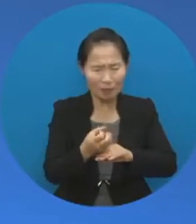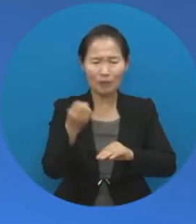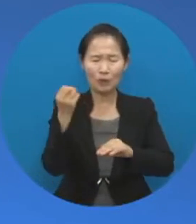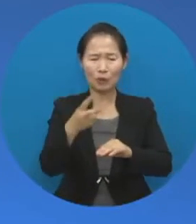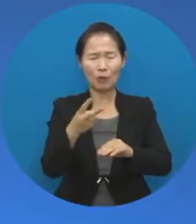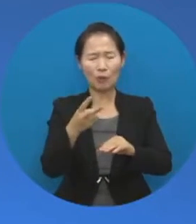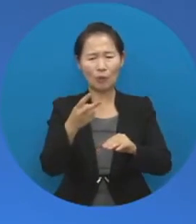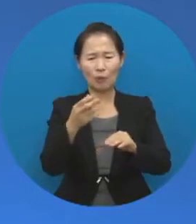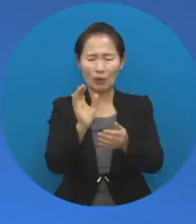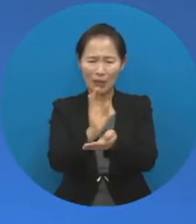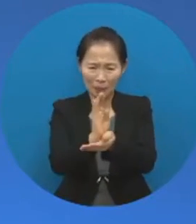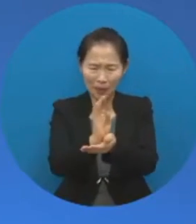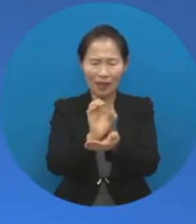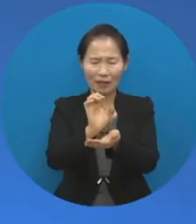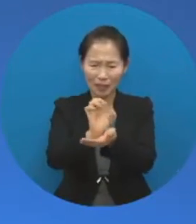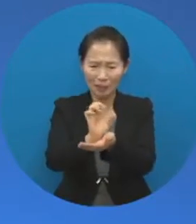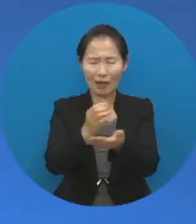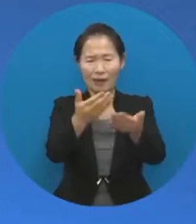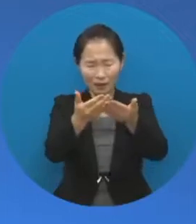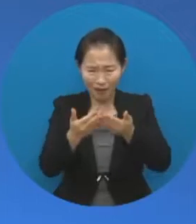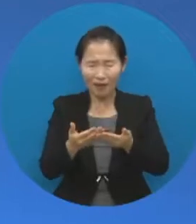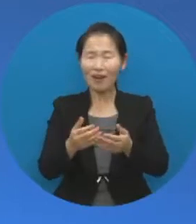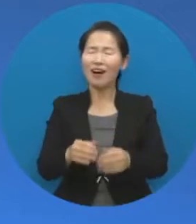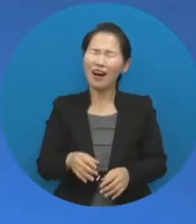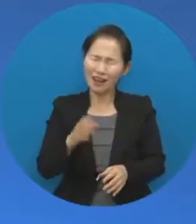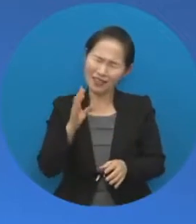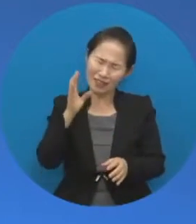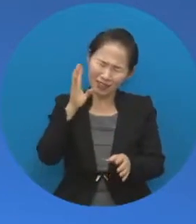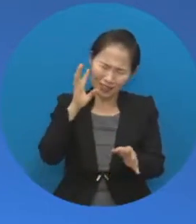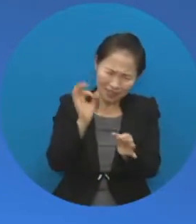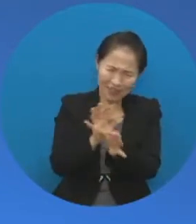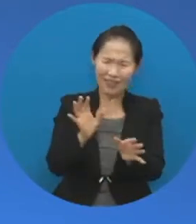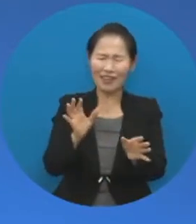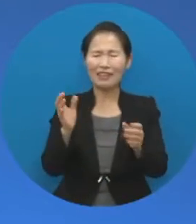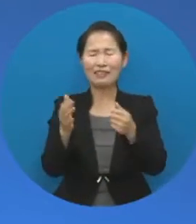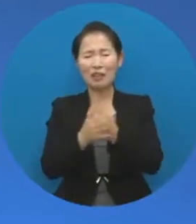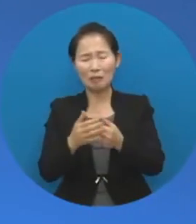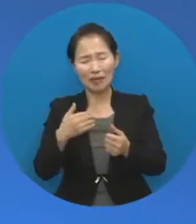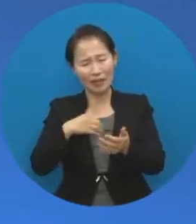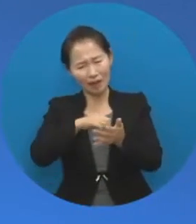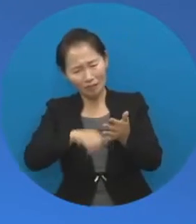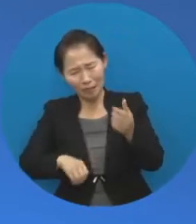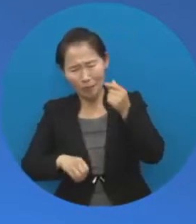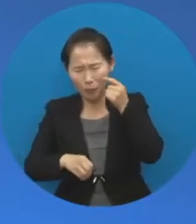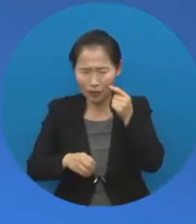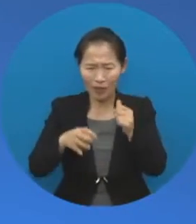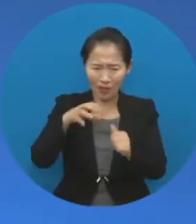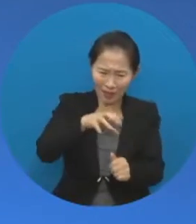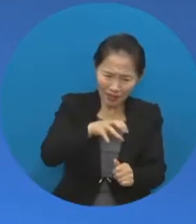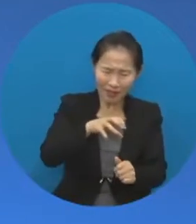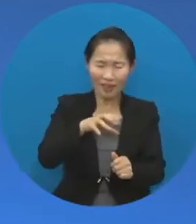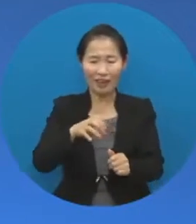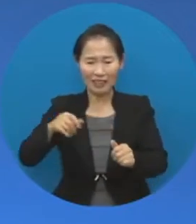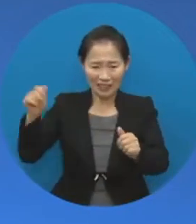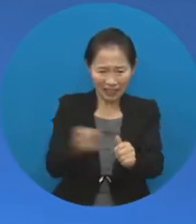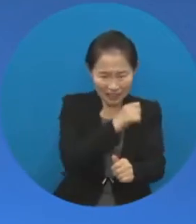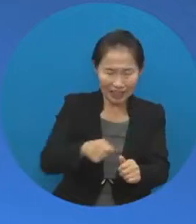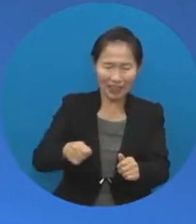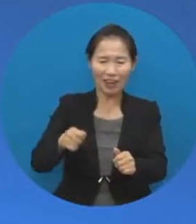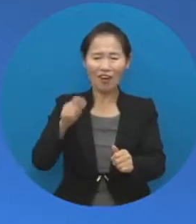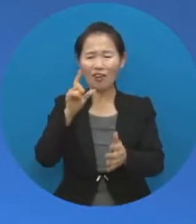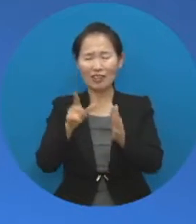거예요. 그러니까 이렇게 하시는 분은 사실 하나님이시거든요. 내가 그만두지 못하게 이 채찍과 당근을 써가면서 저를